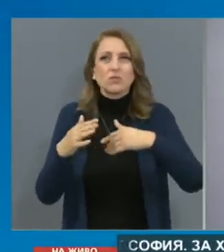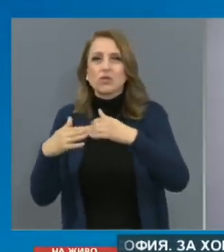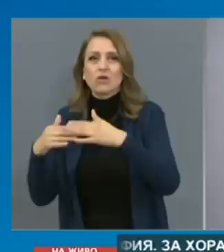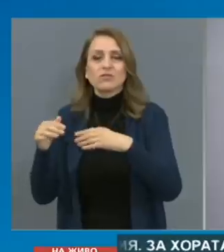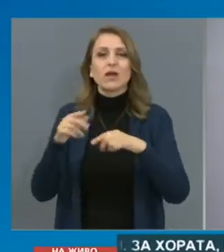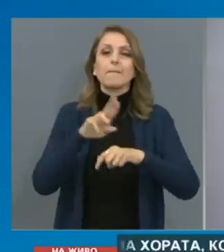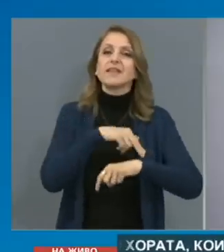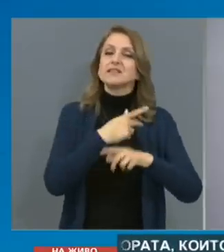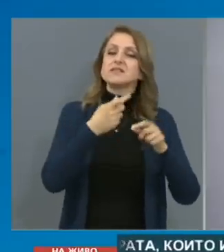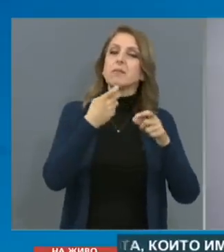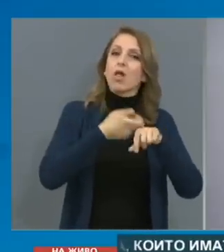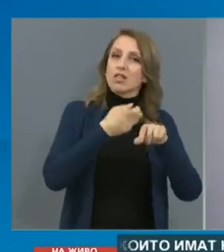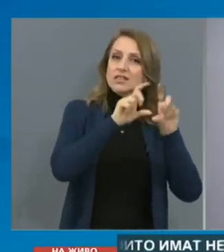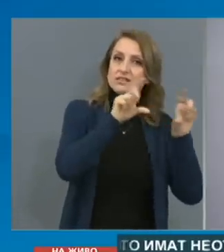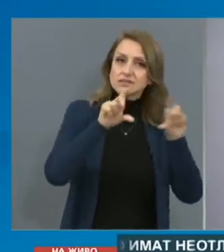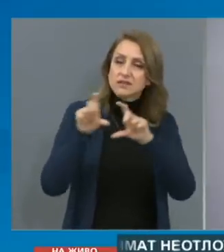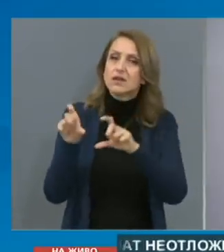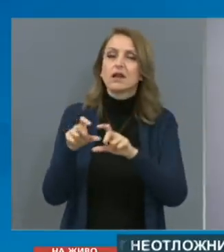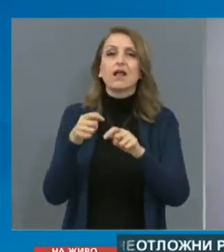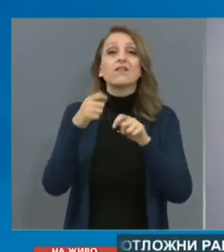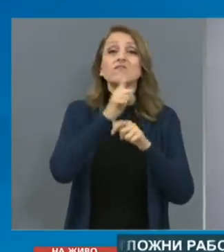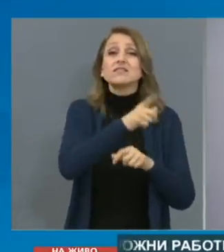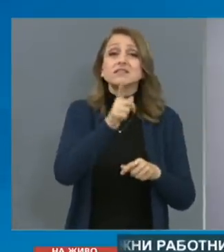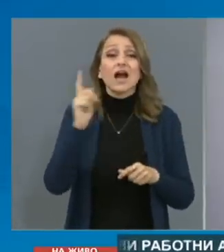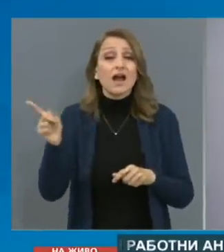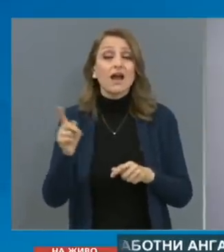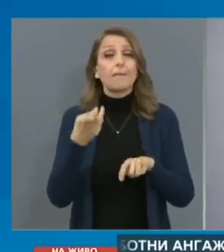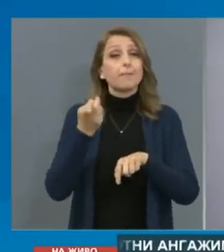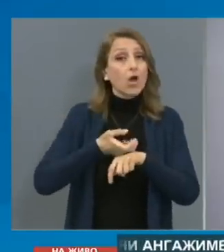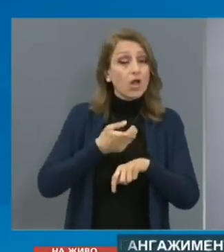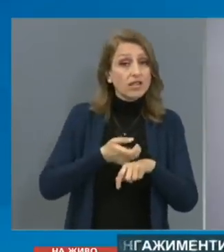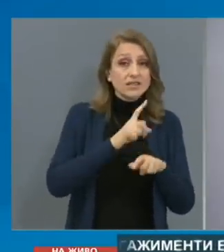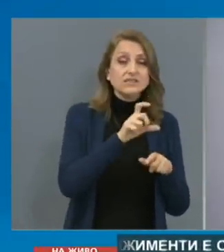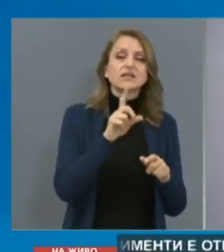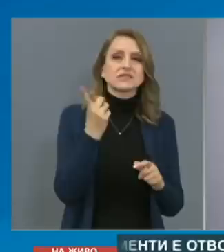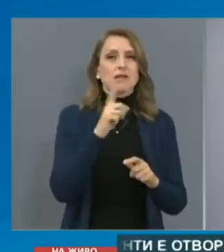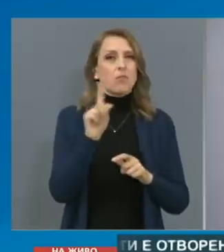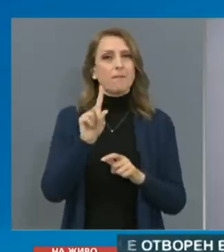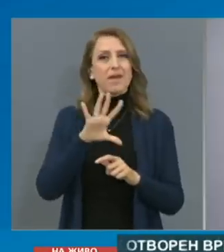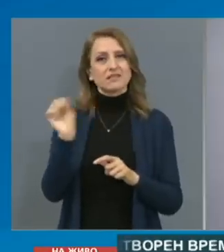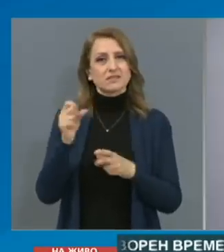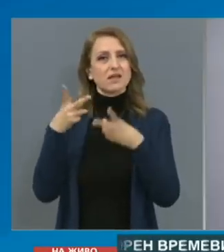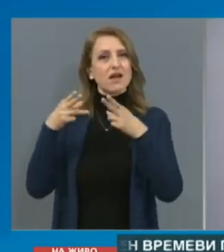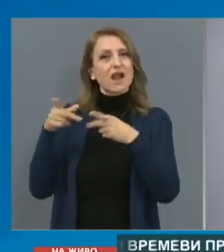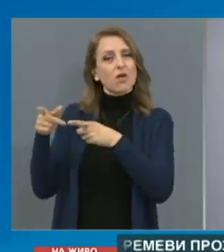медицинските заведения бяха разкрити във всяка една болница, с изключение на онкологиите,